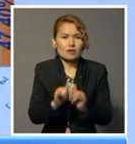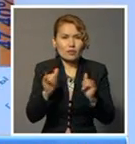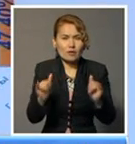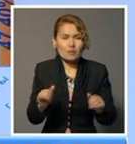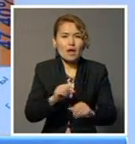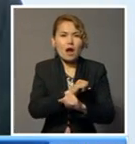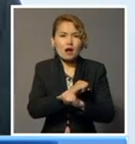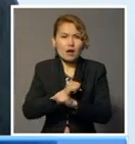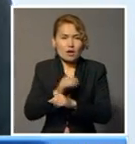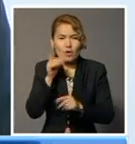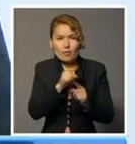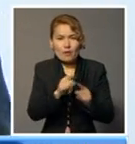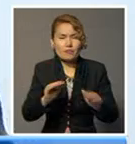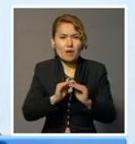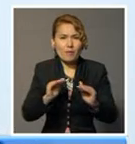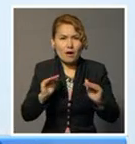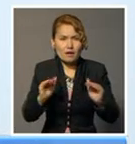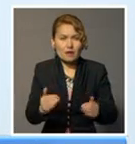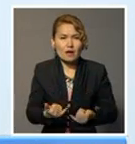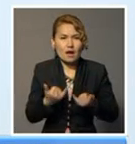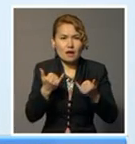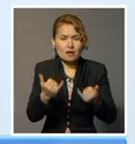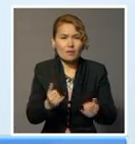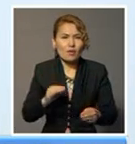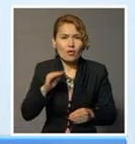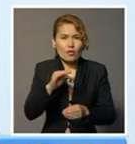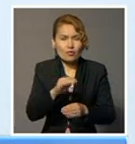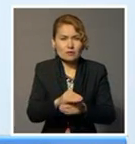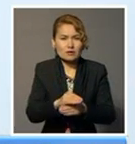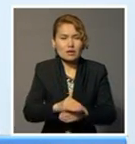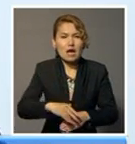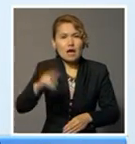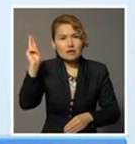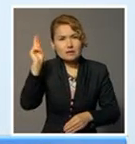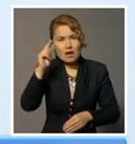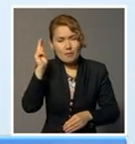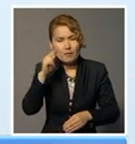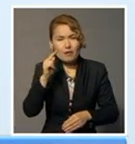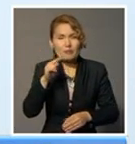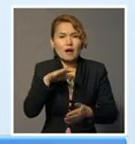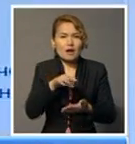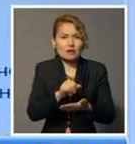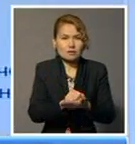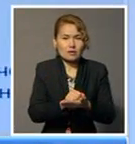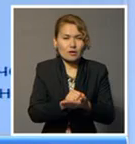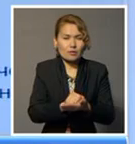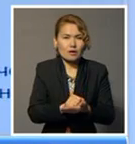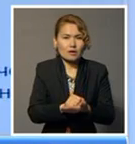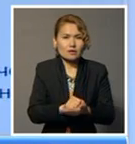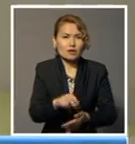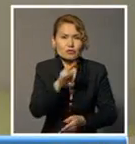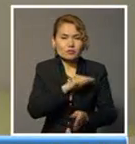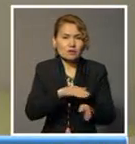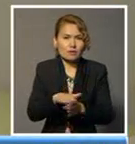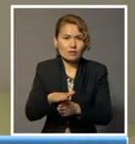Каникул кезінде балалар үшін қосымша сабақпен айналысудың және әр түрлі жолдарын қарастырып